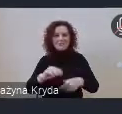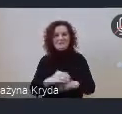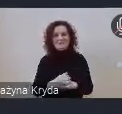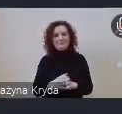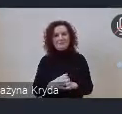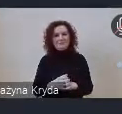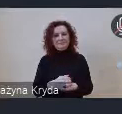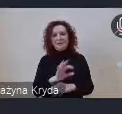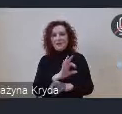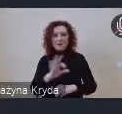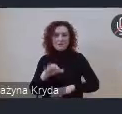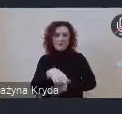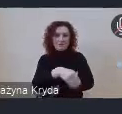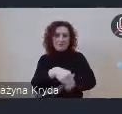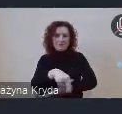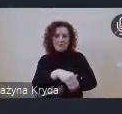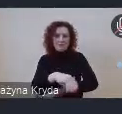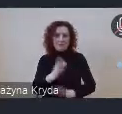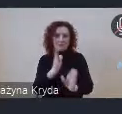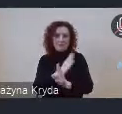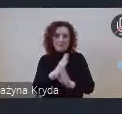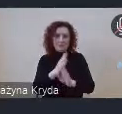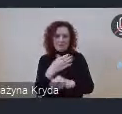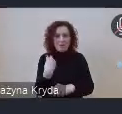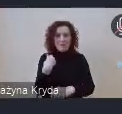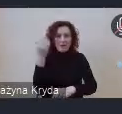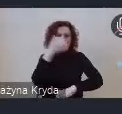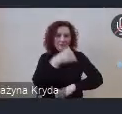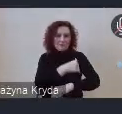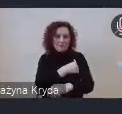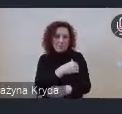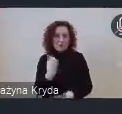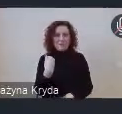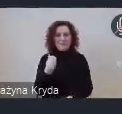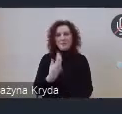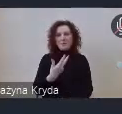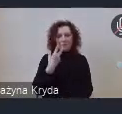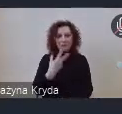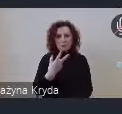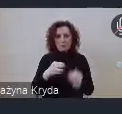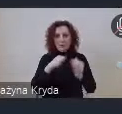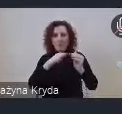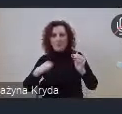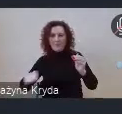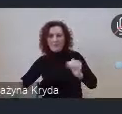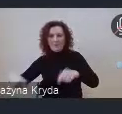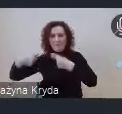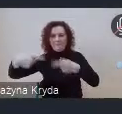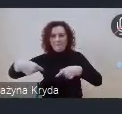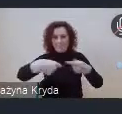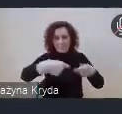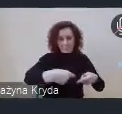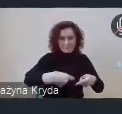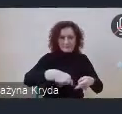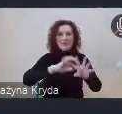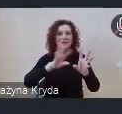byłem w takiej szkole gdzie były trzy pochylnie dla wózku bo szkoła była dostosowana że i wszystkie te